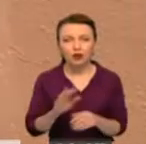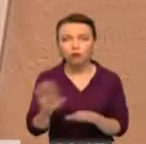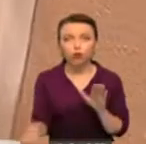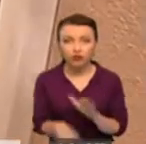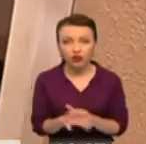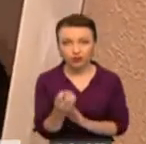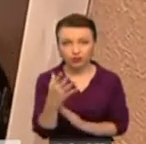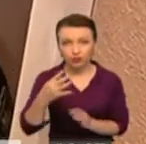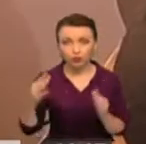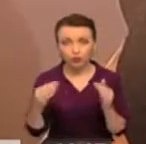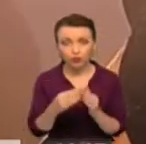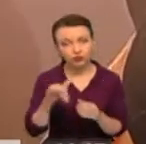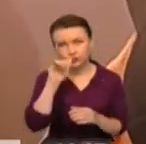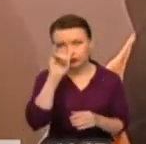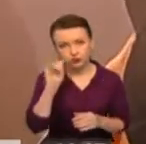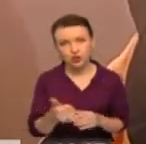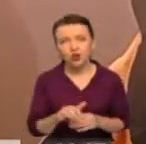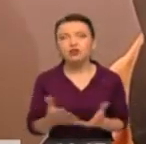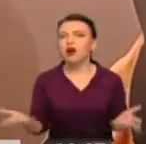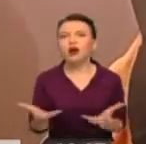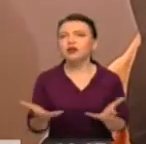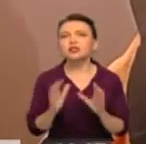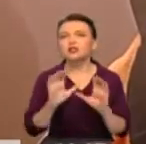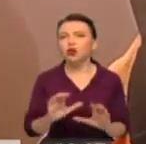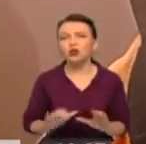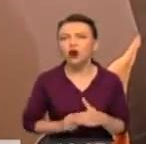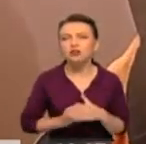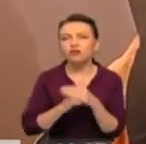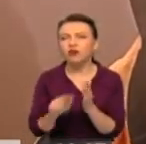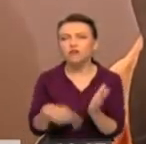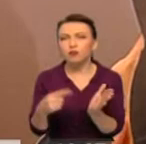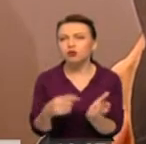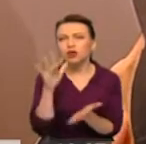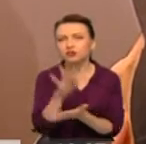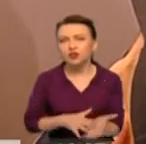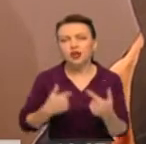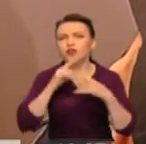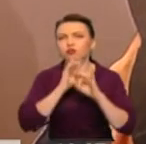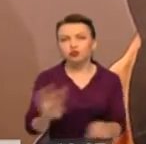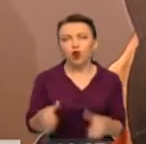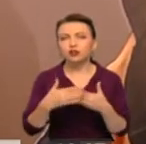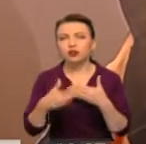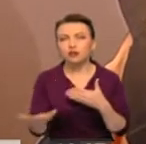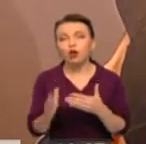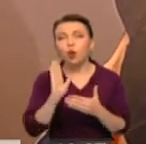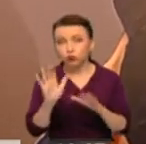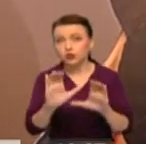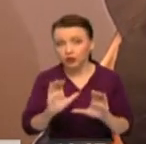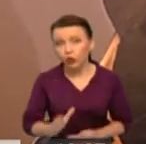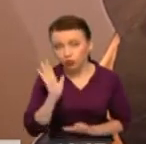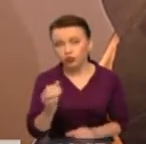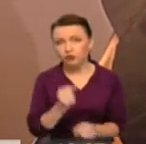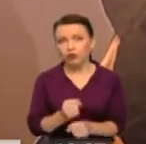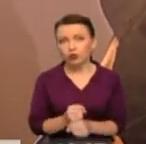будинку інспекція ЗАЗЬ. У вас є закон харчування? Звіть, будь ласка, я його не буду відкривати. Будь закон, будемо потім